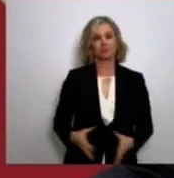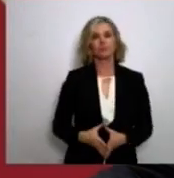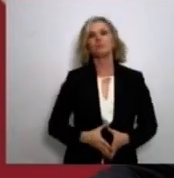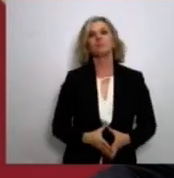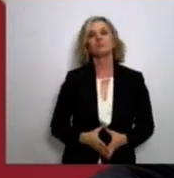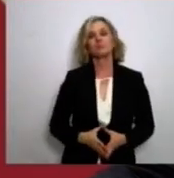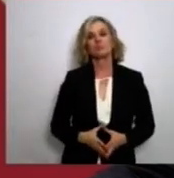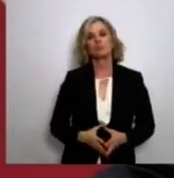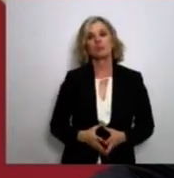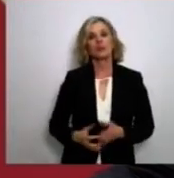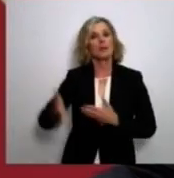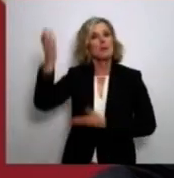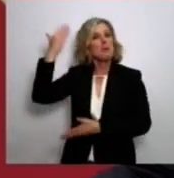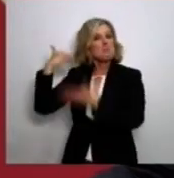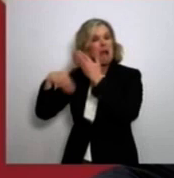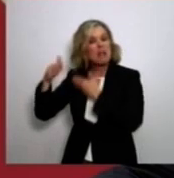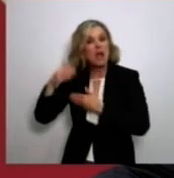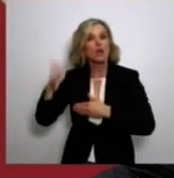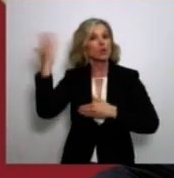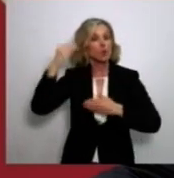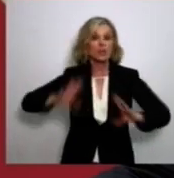με το αίμα των ανθρώπων που μαρτυρήσανε.